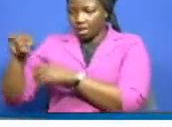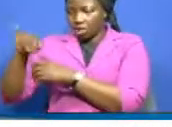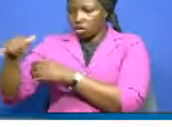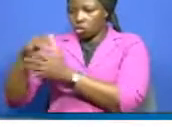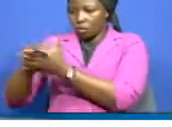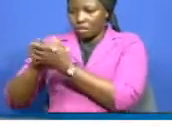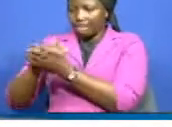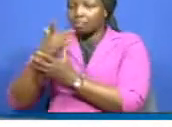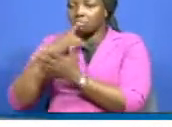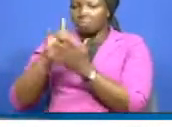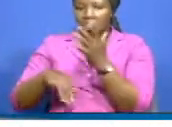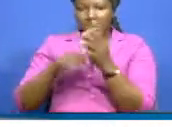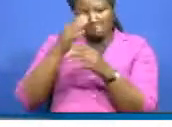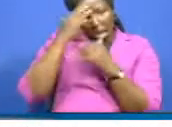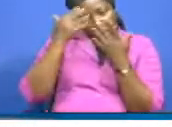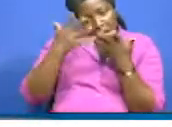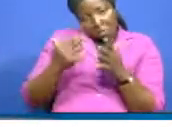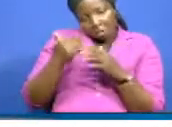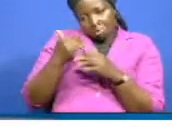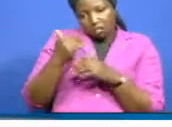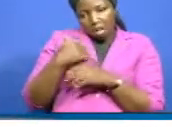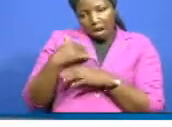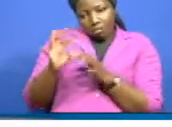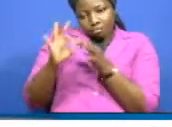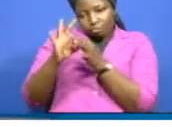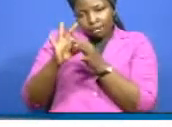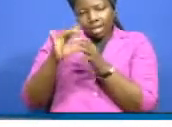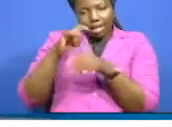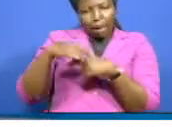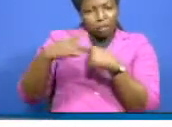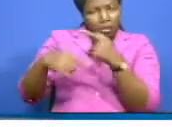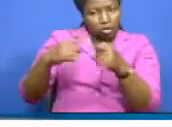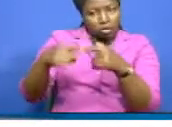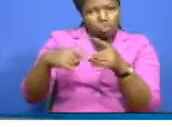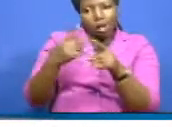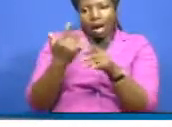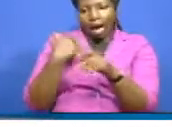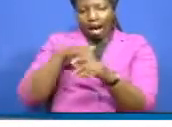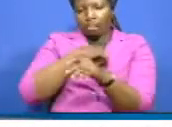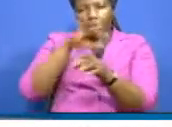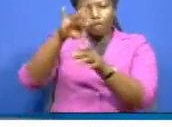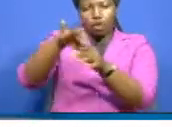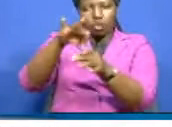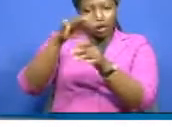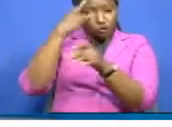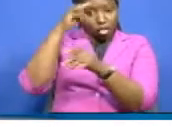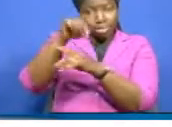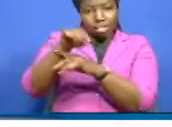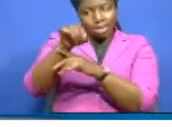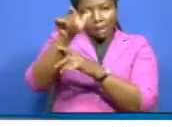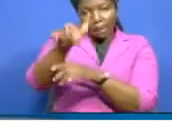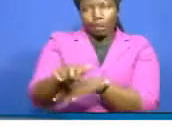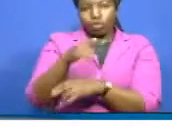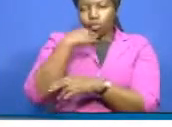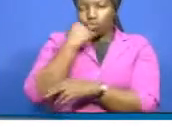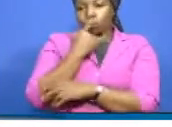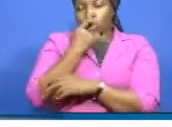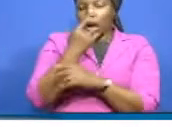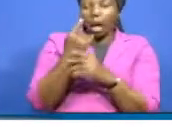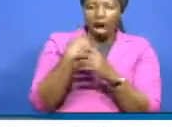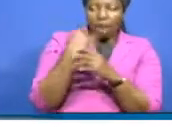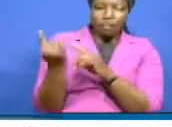mmeungana, sasa tunapobaki kwenda tutampigia huyu ambaye amekuja na chama kisicho kuwa